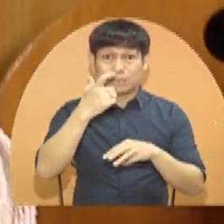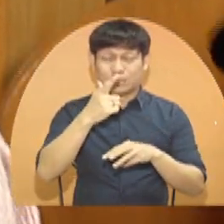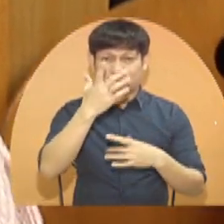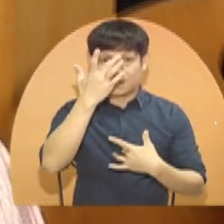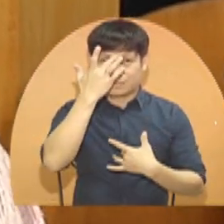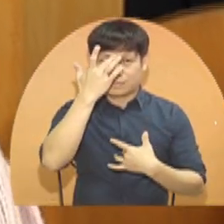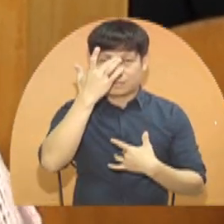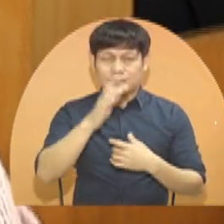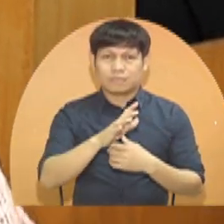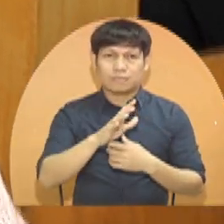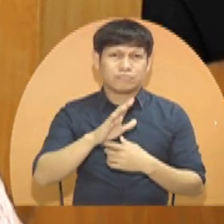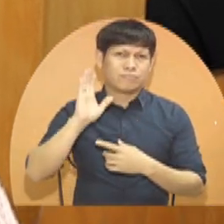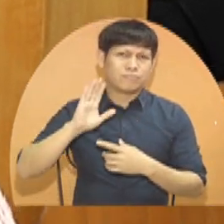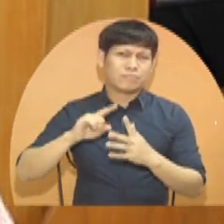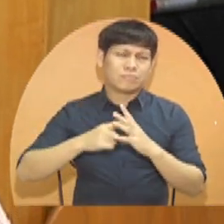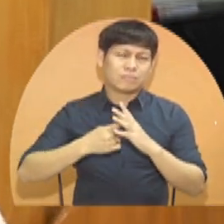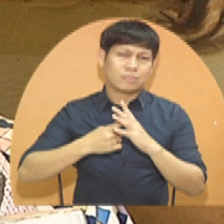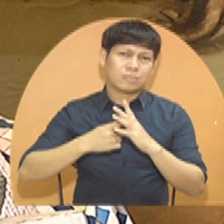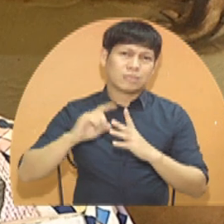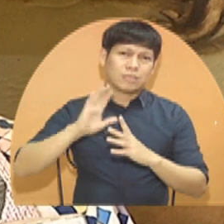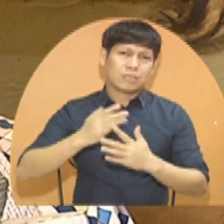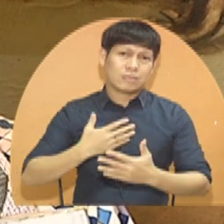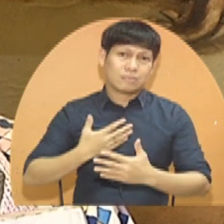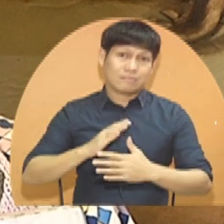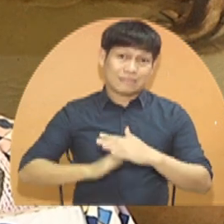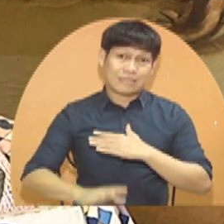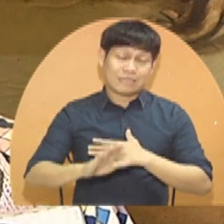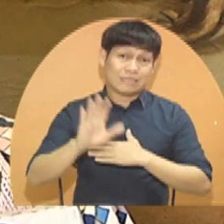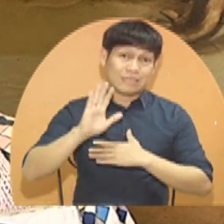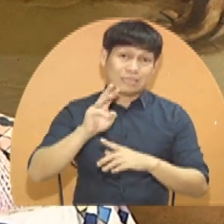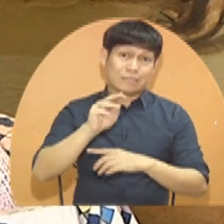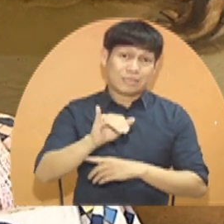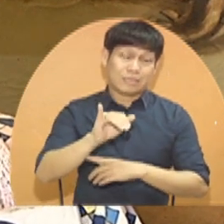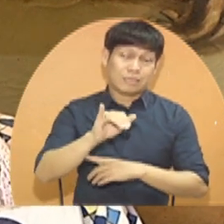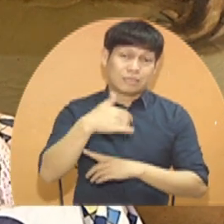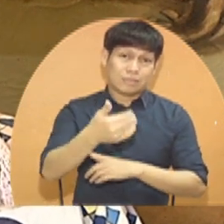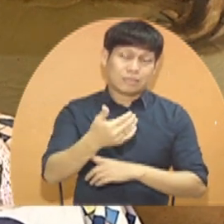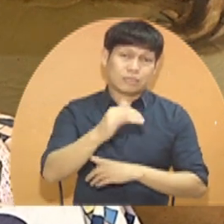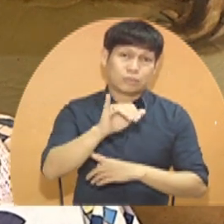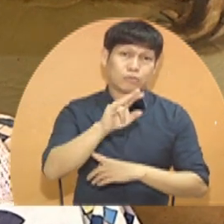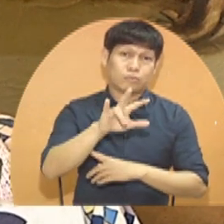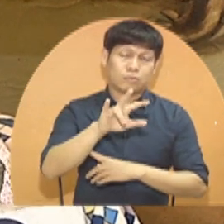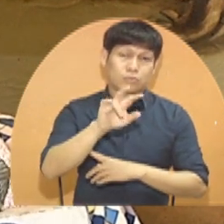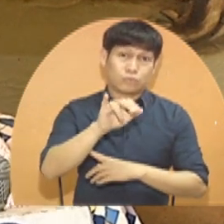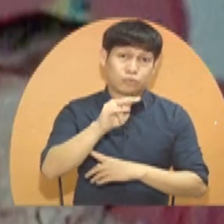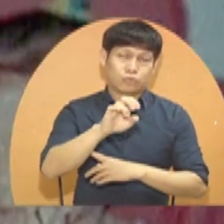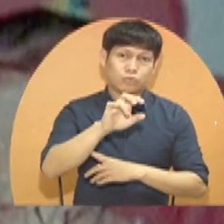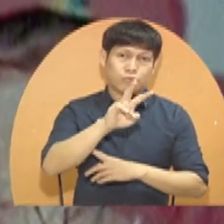kanyang kondisyon. Nag-start po nung after ko ng mga anak ng May. Nag-start po siya manakit nung June